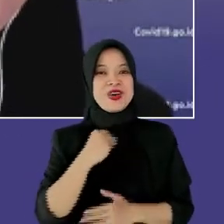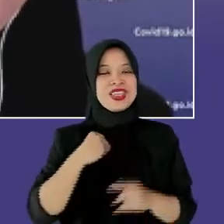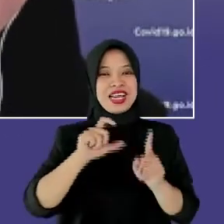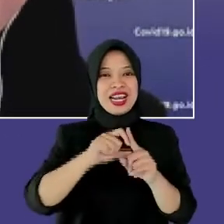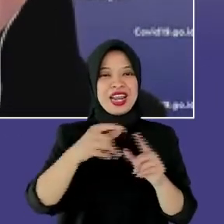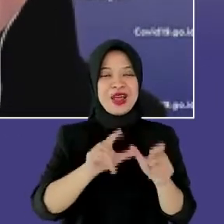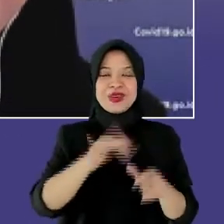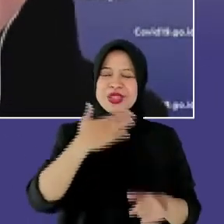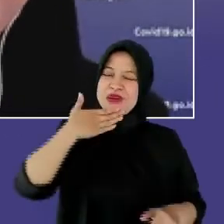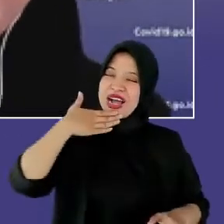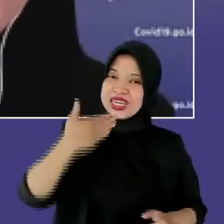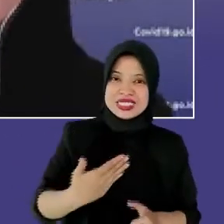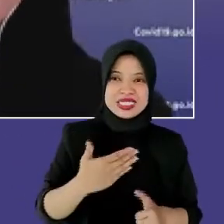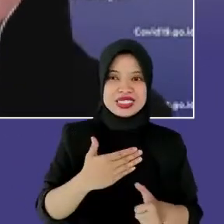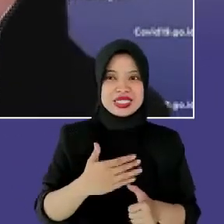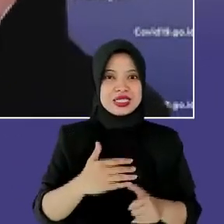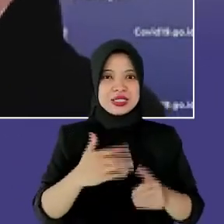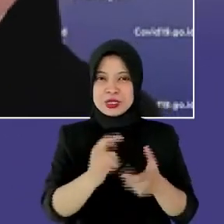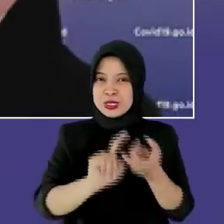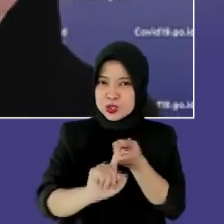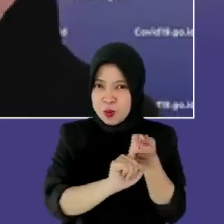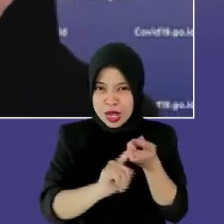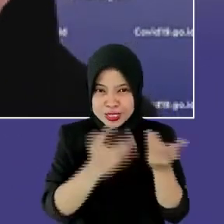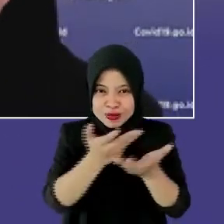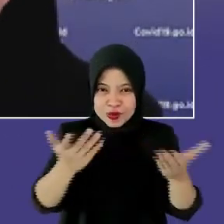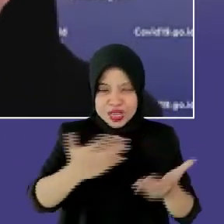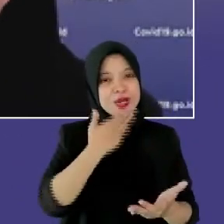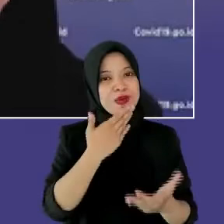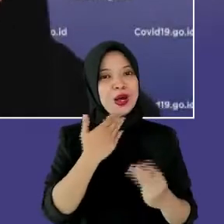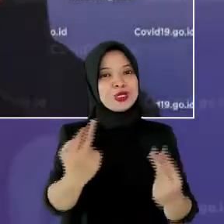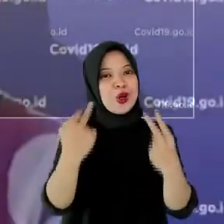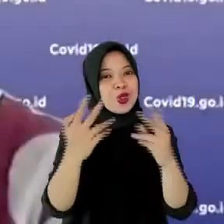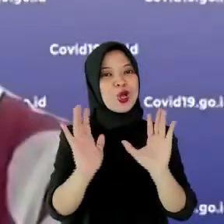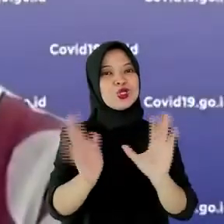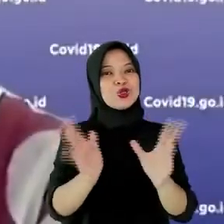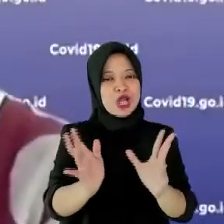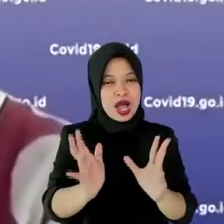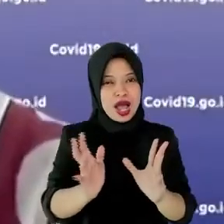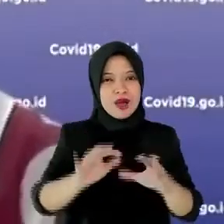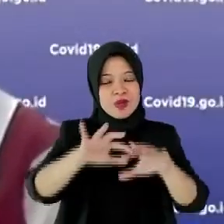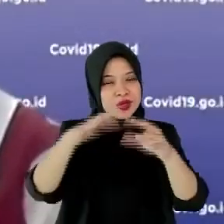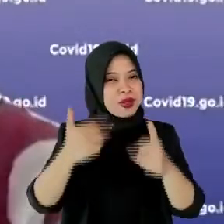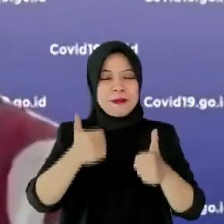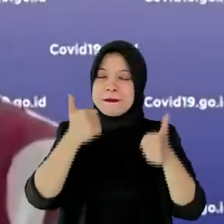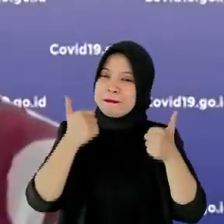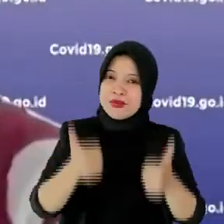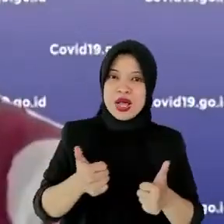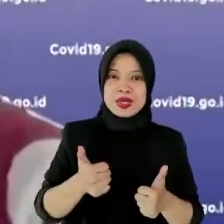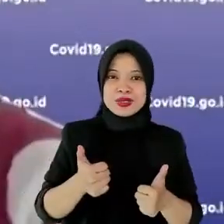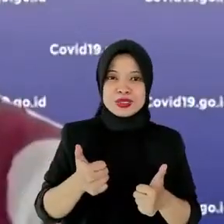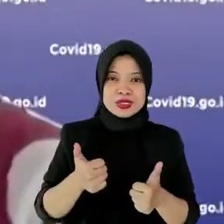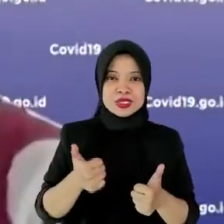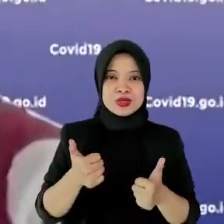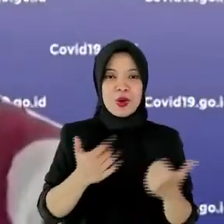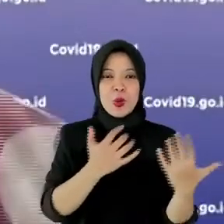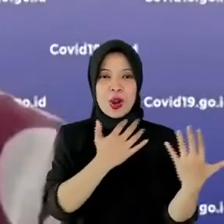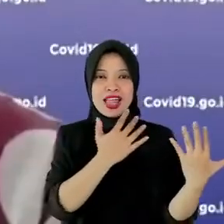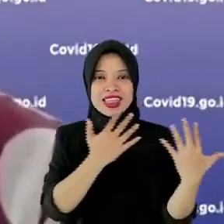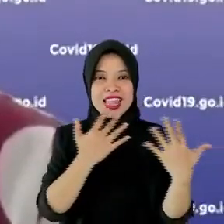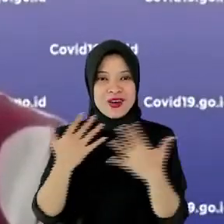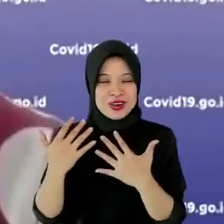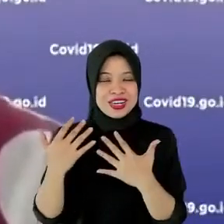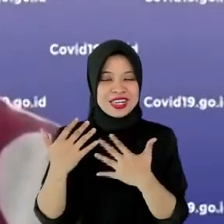kasih banyak. Dan untuk Sobat Patuh, saya ingin mengucapkan terima kasih banyak sudah memberikan kado yang manis sekali untuk ulang